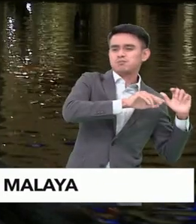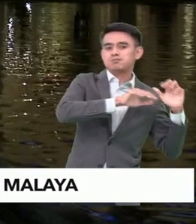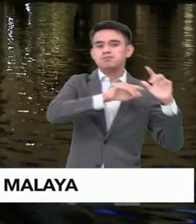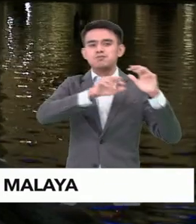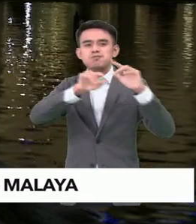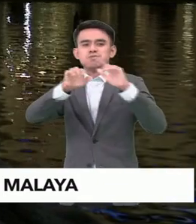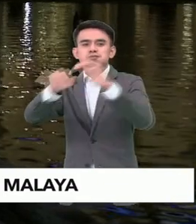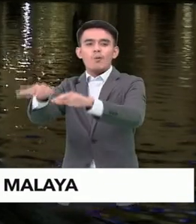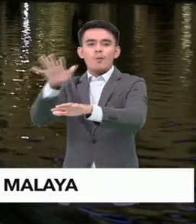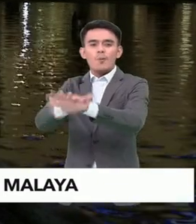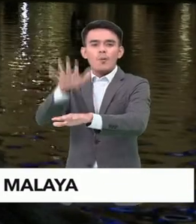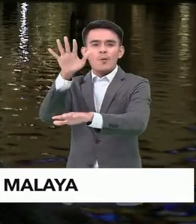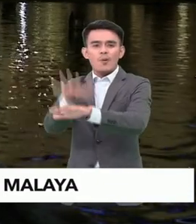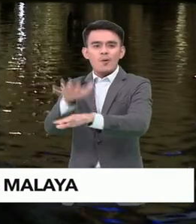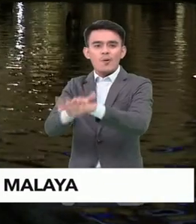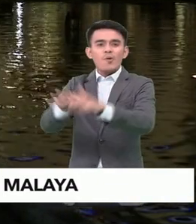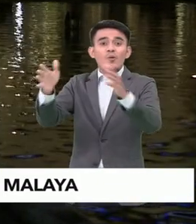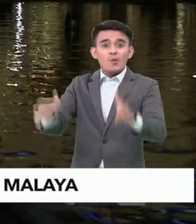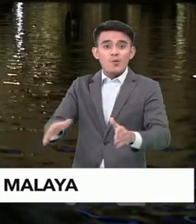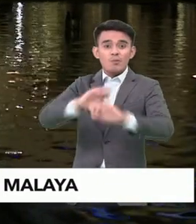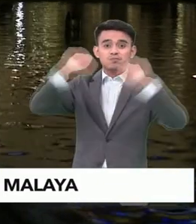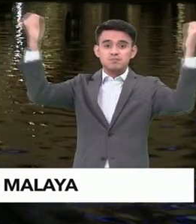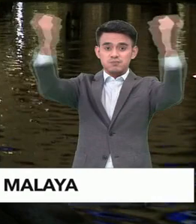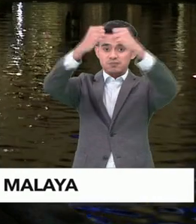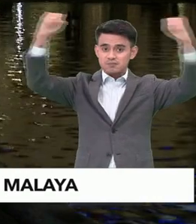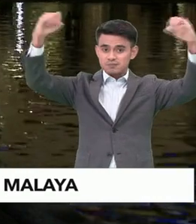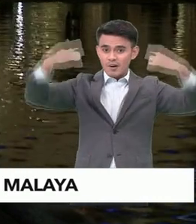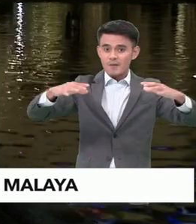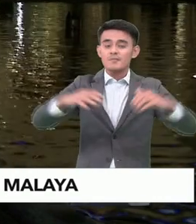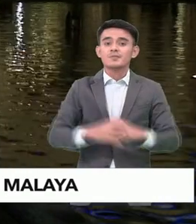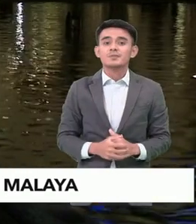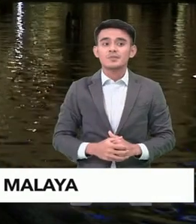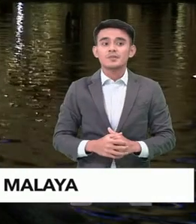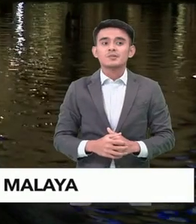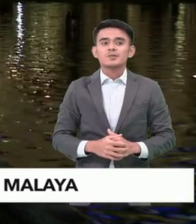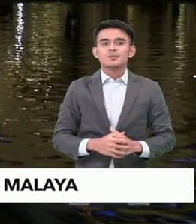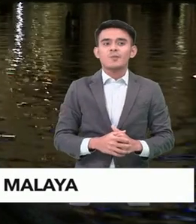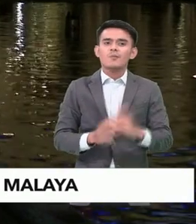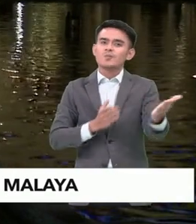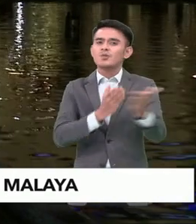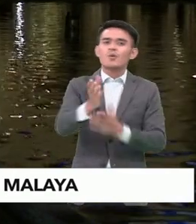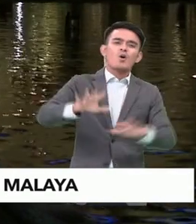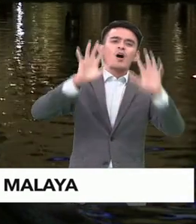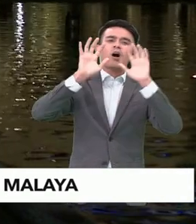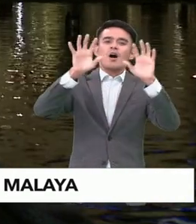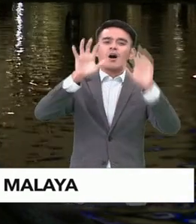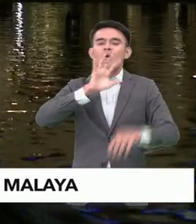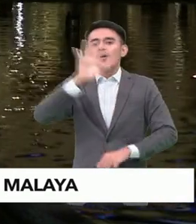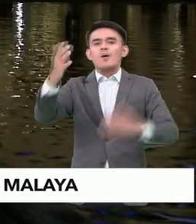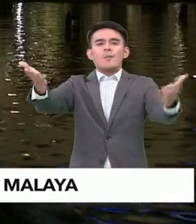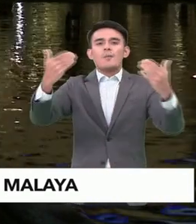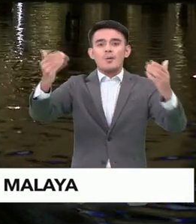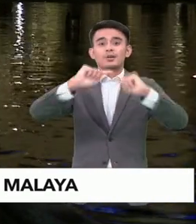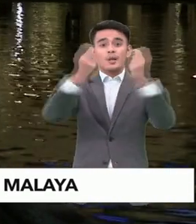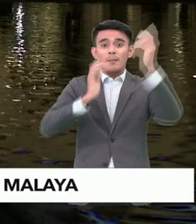ribuan membanjiri Bukit Jalil ya ratu-rata ini tidak berhenti-henti melambungkan Ayo harimau